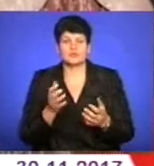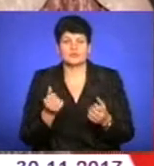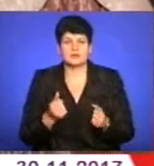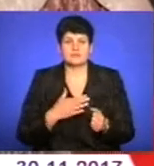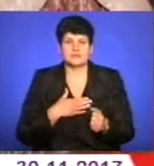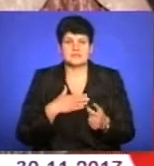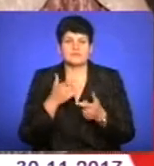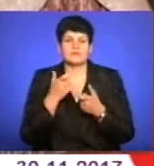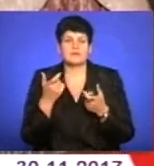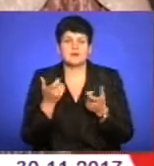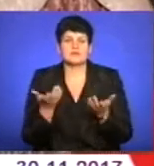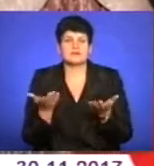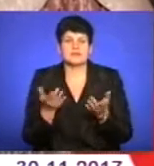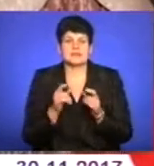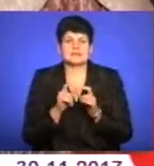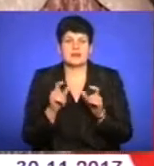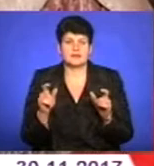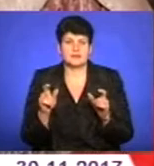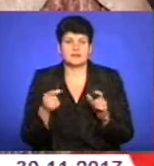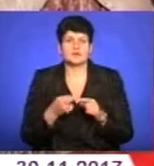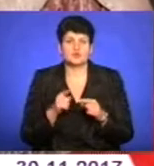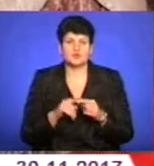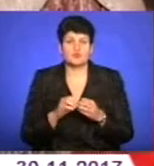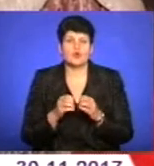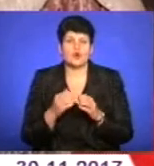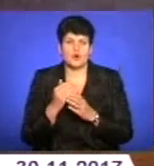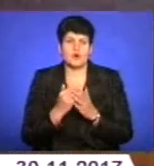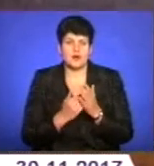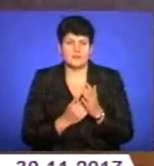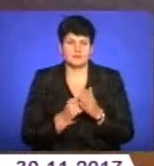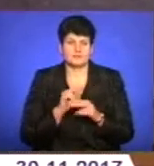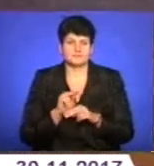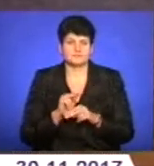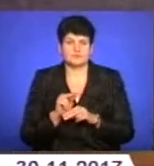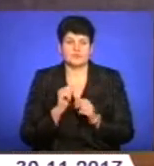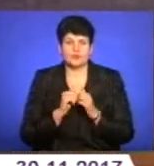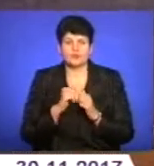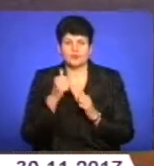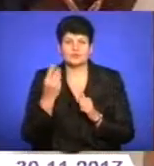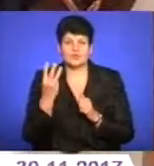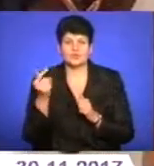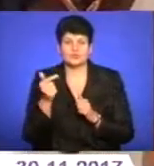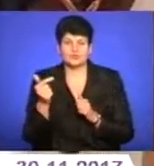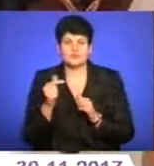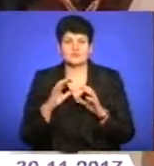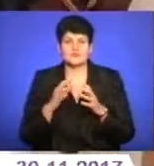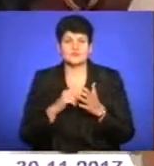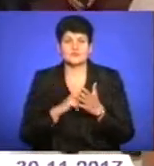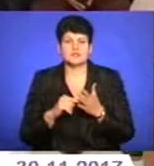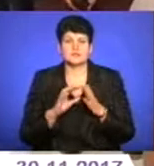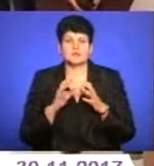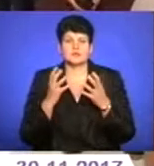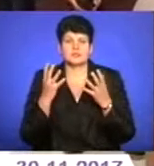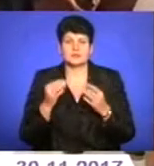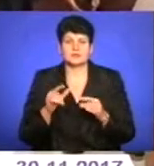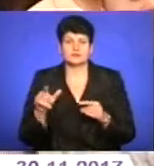нас інформацію, в яких саме закладах цю програму викладають. Щорічно 3 грудня у світі відзначають Міжнародний